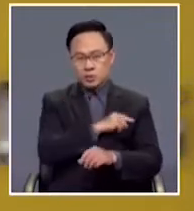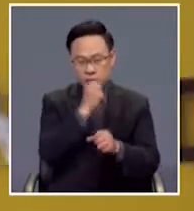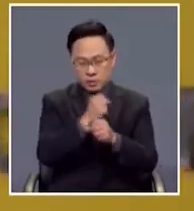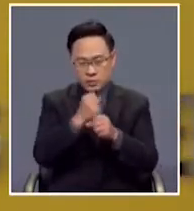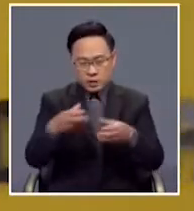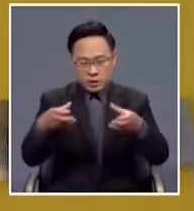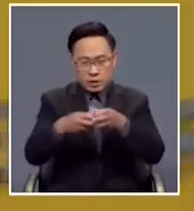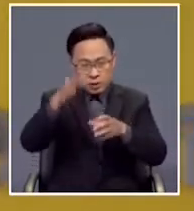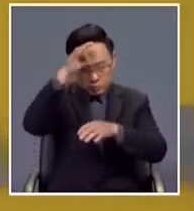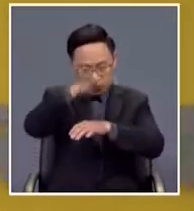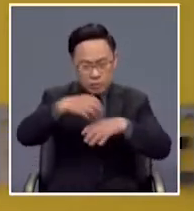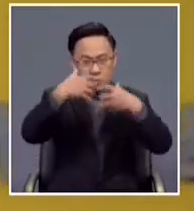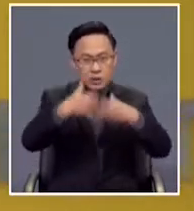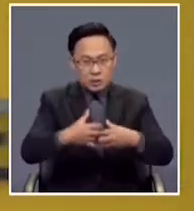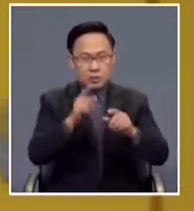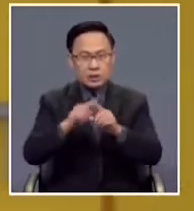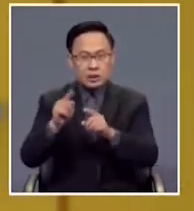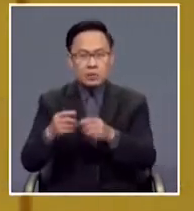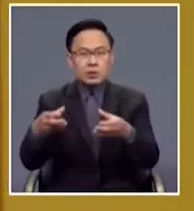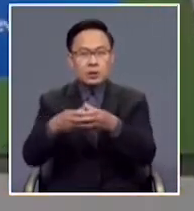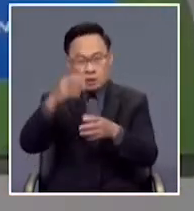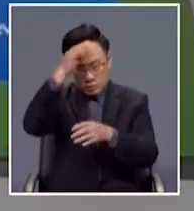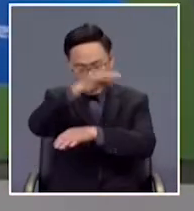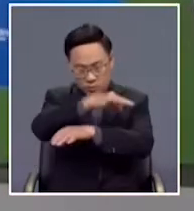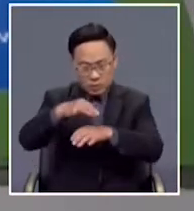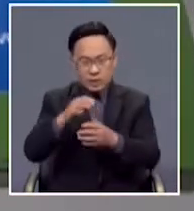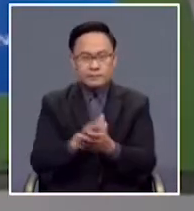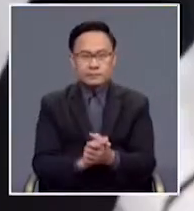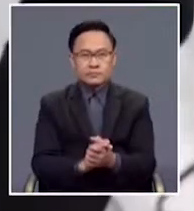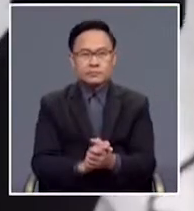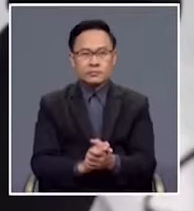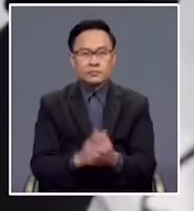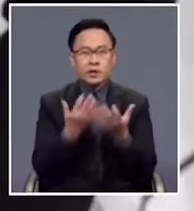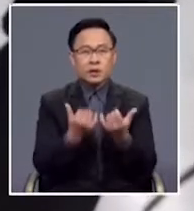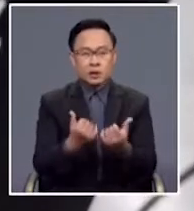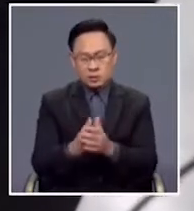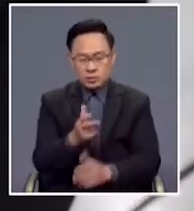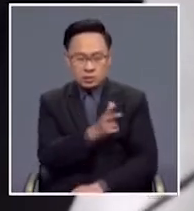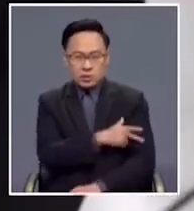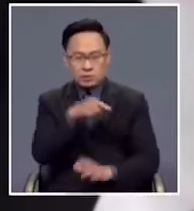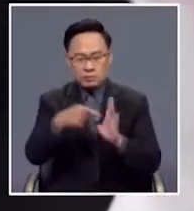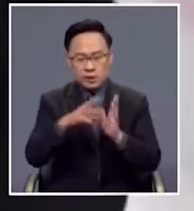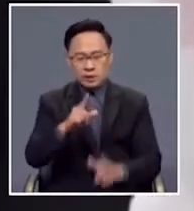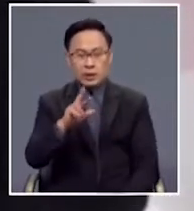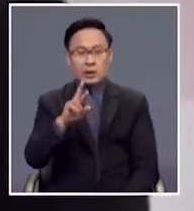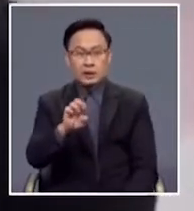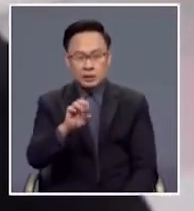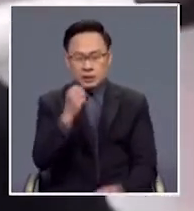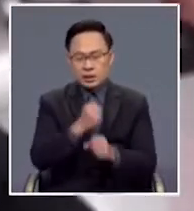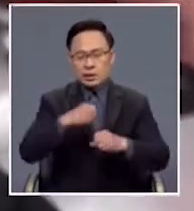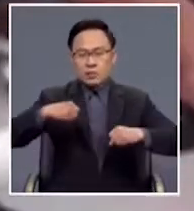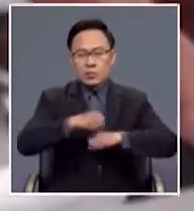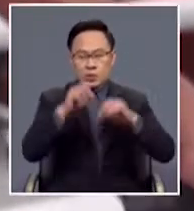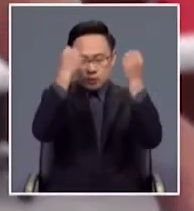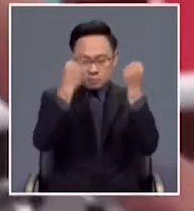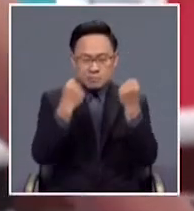าวิศวกรรมเครื่องกลคณะวิศวกรรมศาสตร์และดร.พัชรีคุณคำชูจากภาควิชากายภาพบำบัด